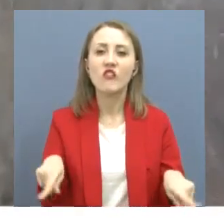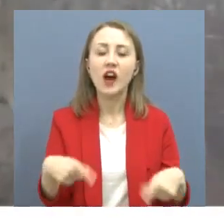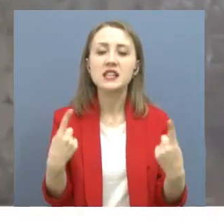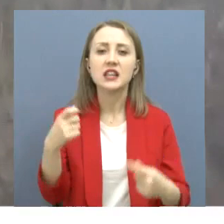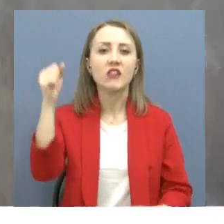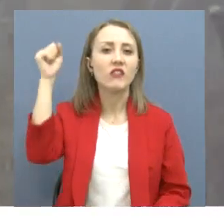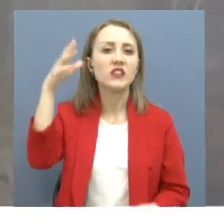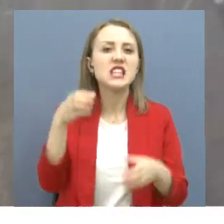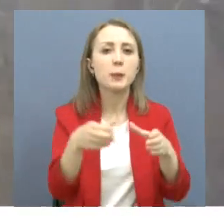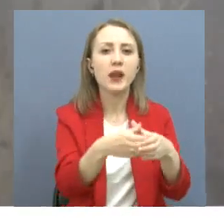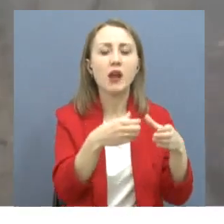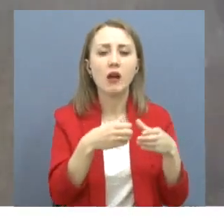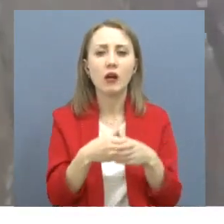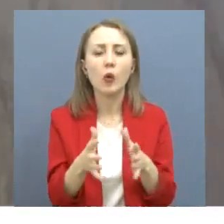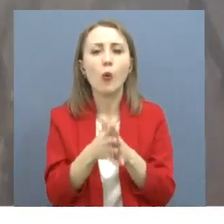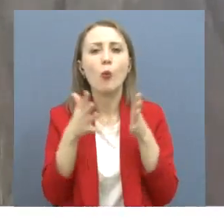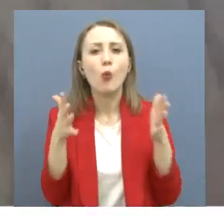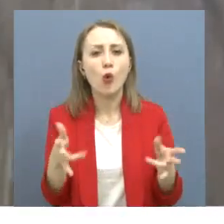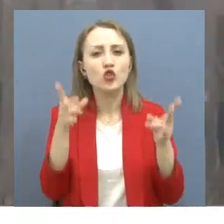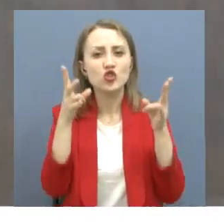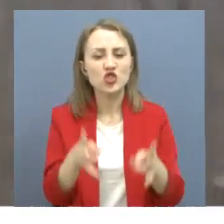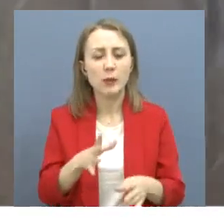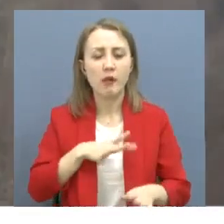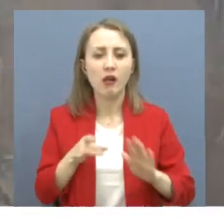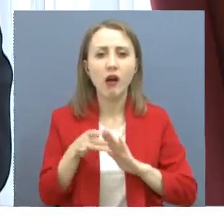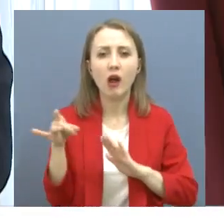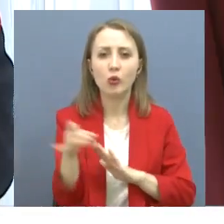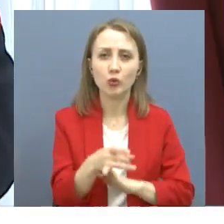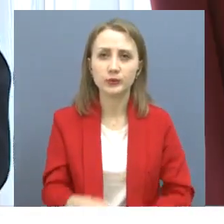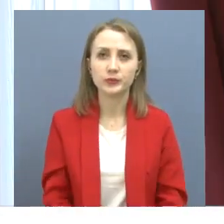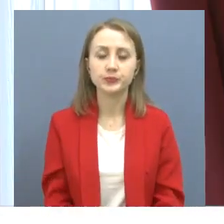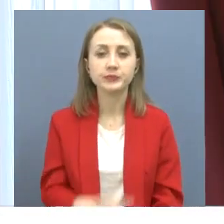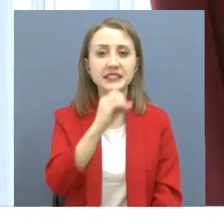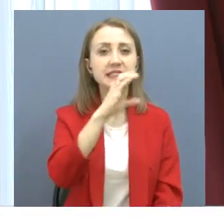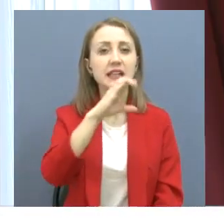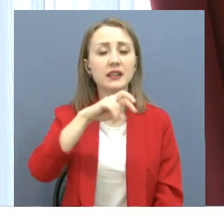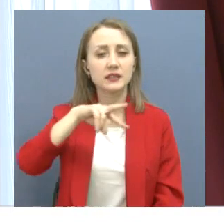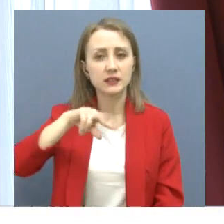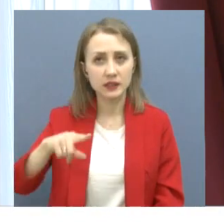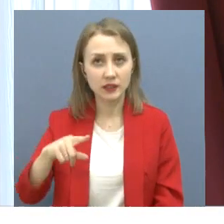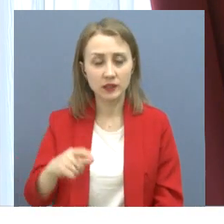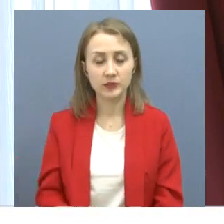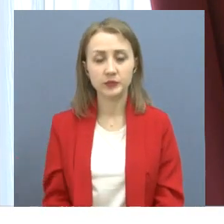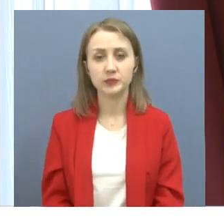в работе. Больше всего пострадали следующие районы. Есильский район,